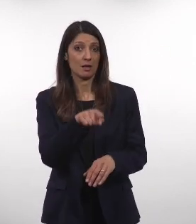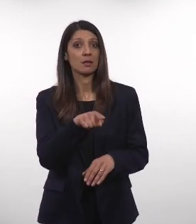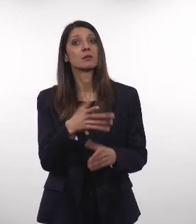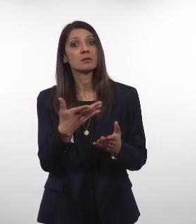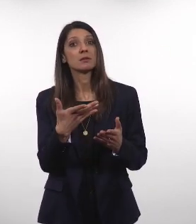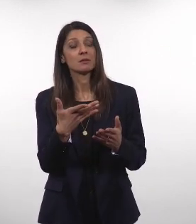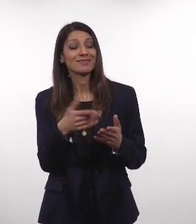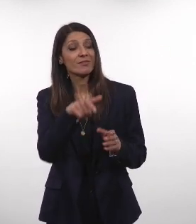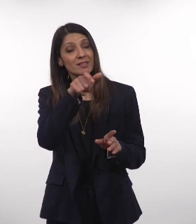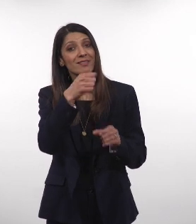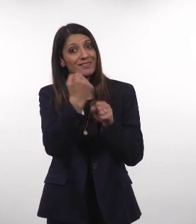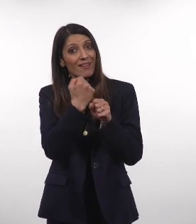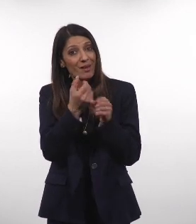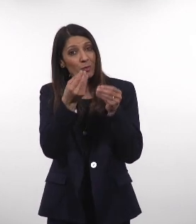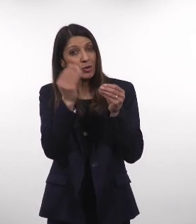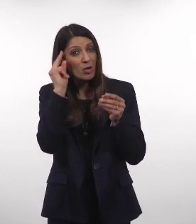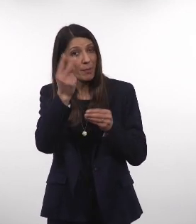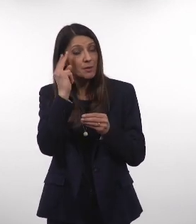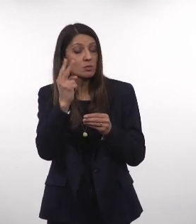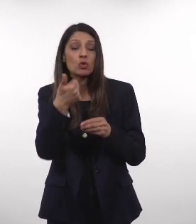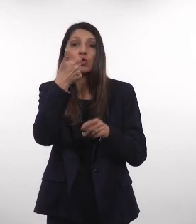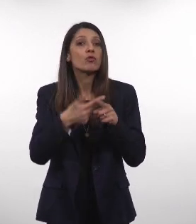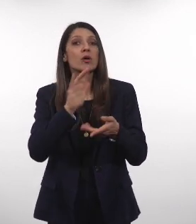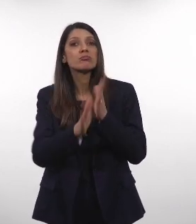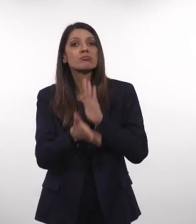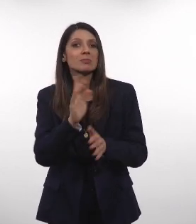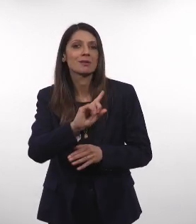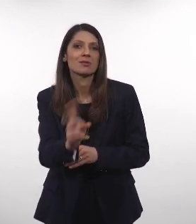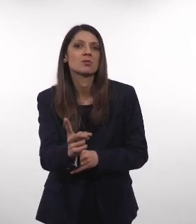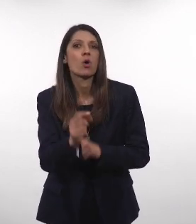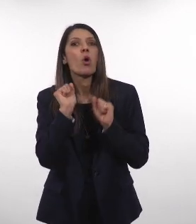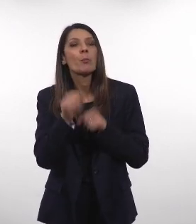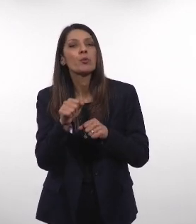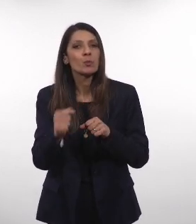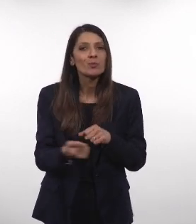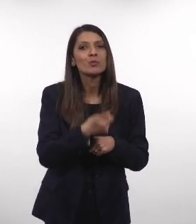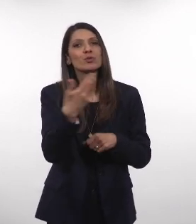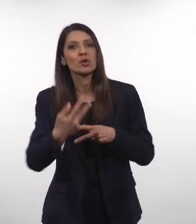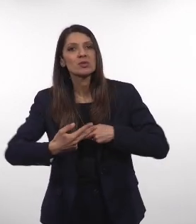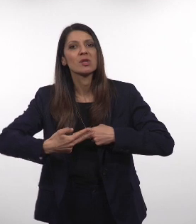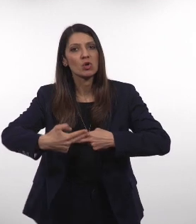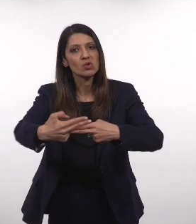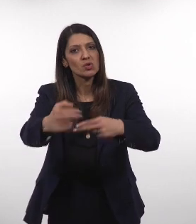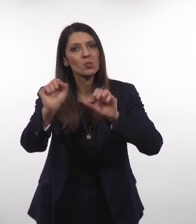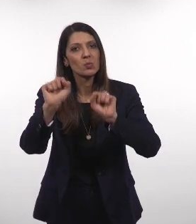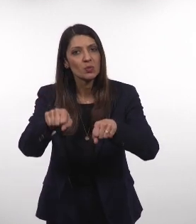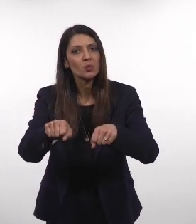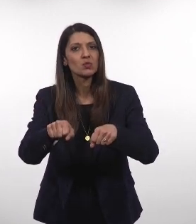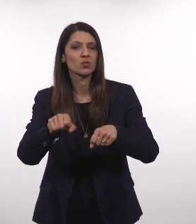d'habituation ne va pas forcément se faire sur une seule fois, et on peut enchaîner plusieurs